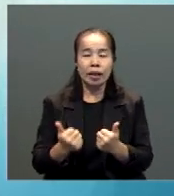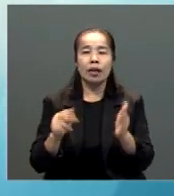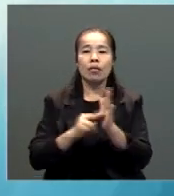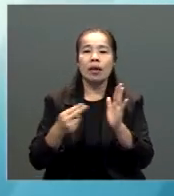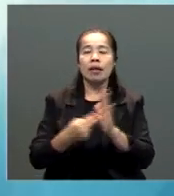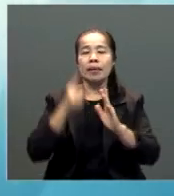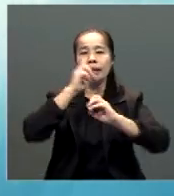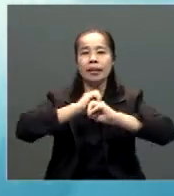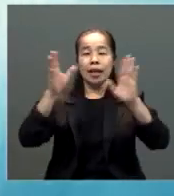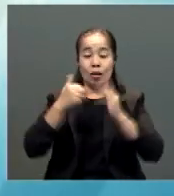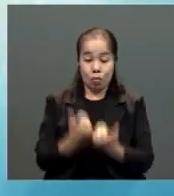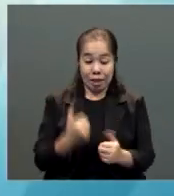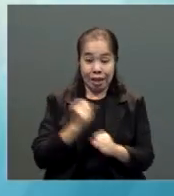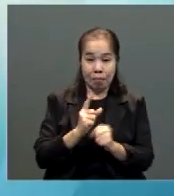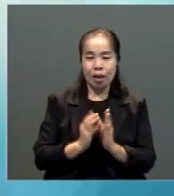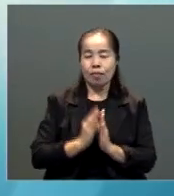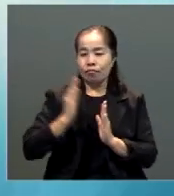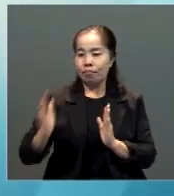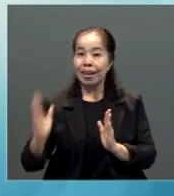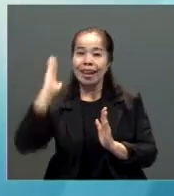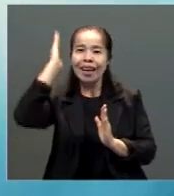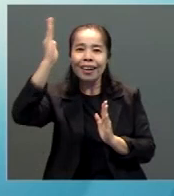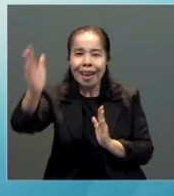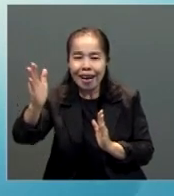วันที่แล้วที่ท่านร่วมมือกันอย่างดีวันนี้ที่ท่านทำอะไรอย่างไรก็จะไปปรากฏผลในอีก7และ 14วันข้างหน้าเพราะฉะนั้นต้องขอแรงทุกท่านนะครับยังต้องกระทำตัวสม่ำเสมออย่างนี้แล้วก็ให้เข้มงวดอย่างนี้ไปตลอดซึ่งเราก็จะได้อยู่รอดปลอดภัยกันทุกคนนะครับ